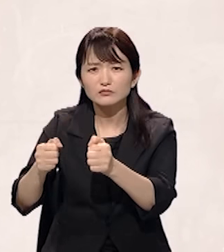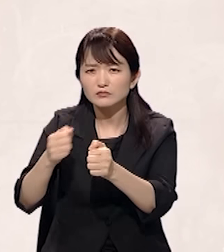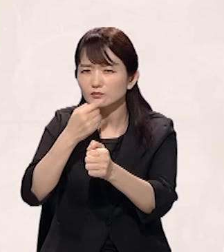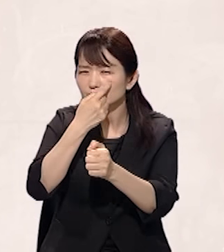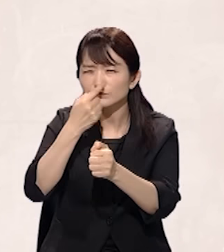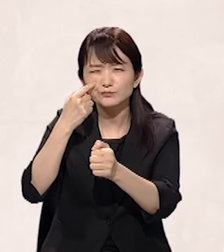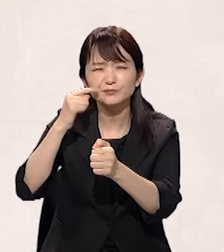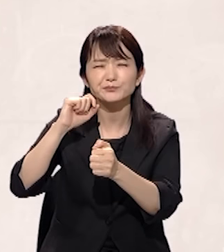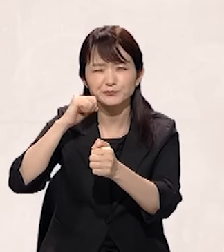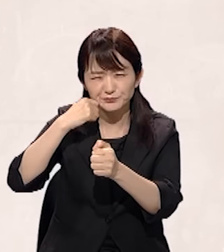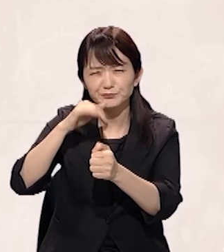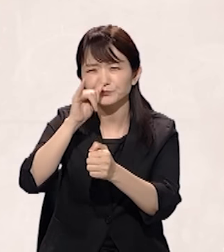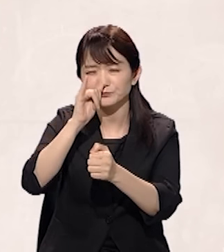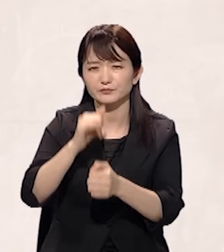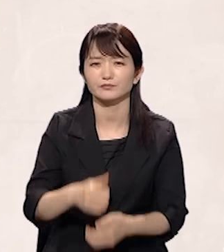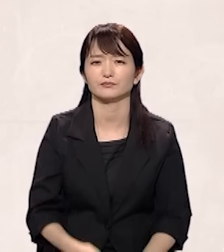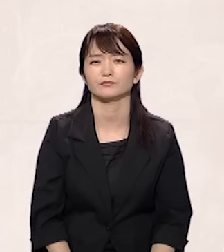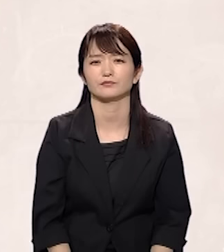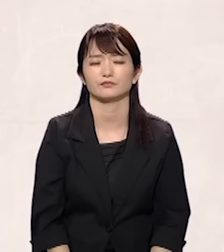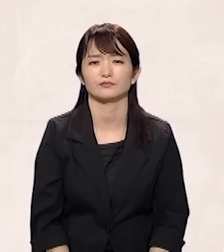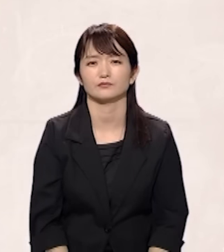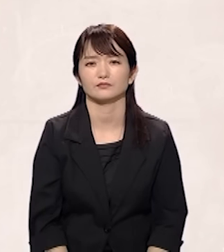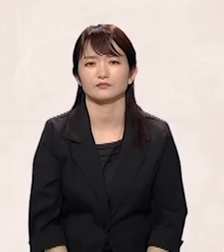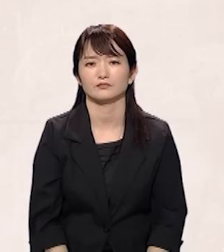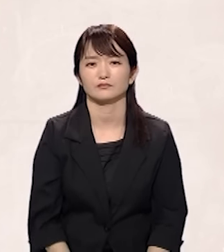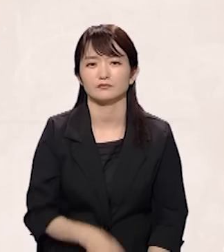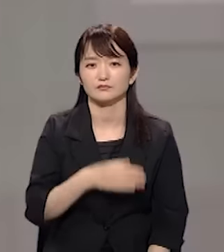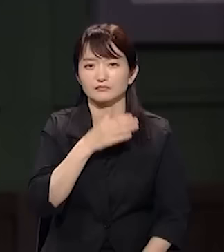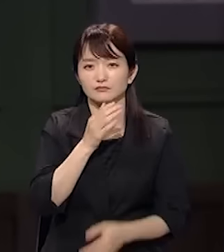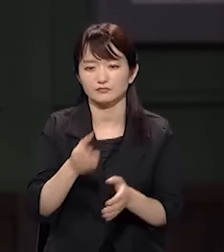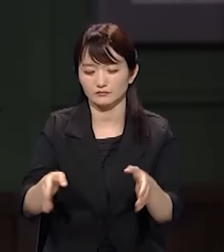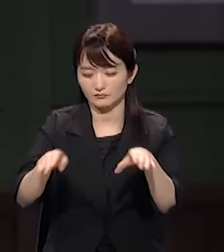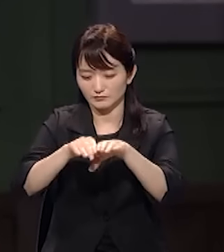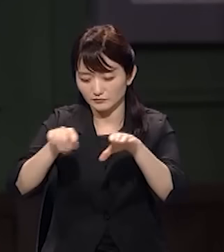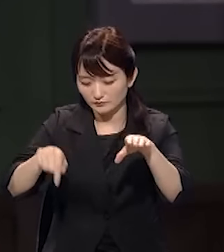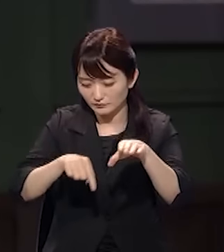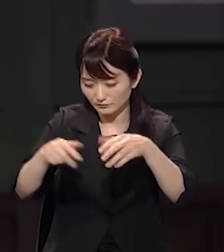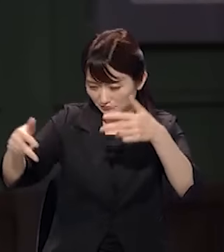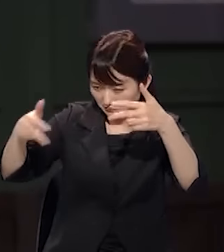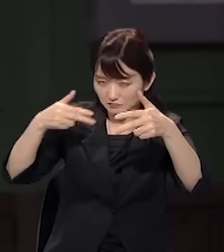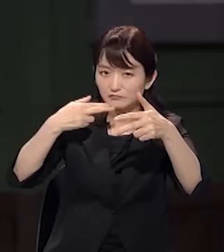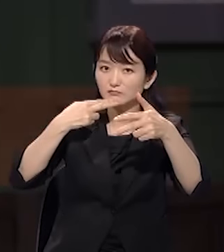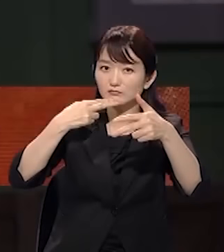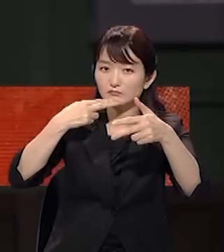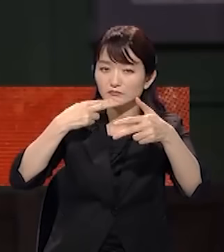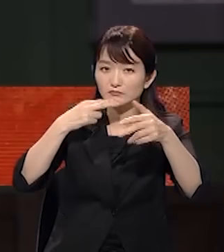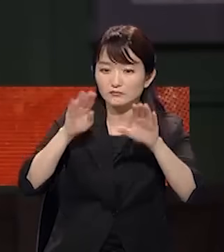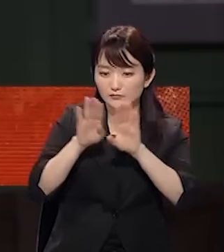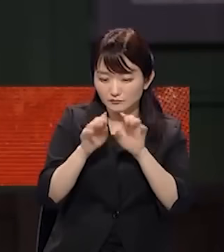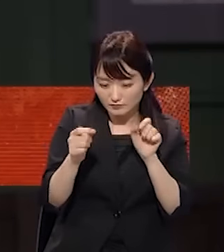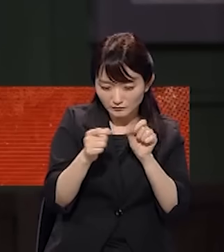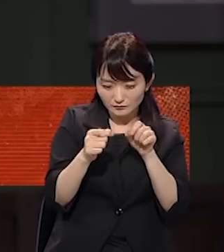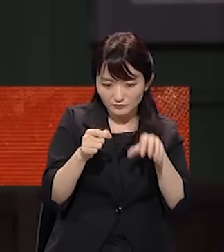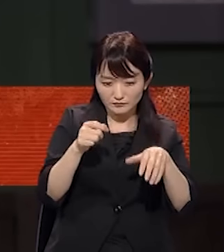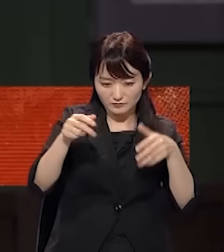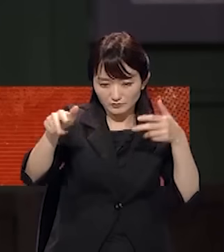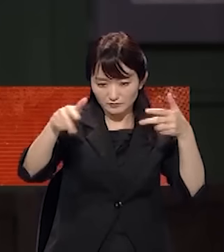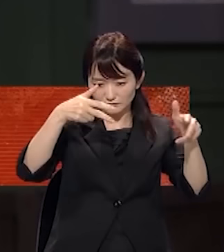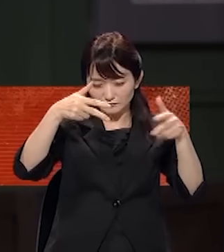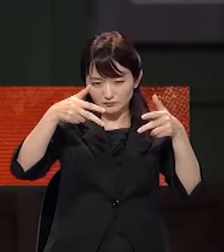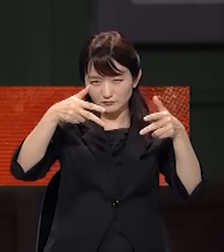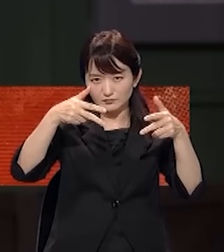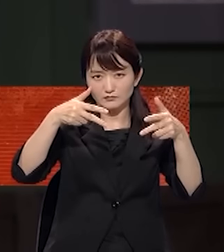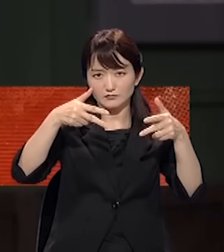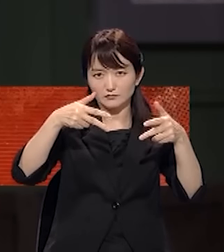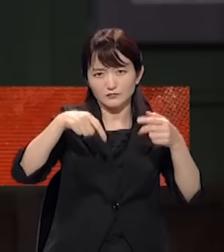확인하는데 어려움을 겪고 있는 걸로 알려졌습니다 경로당 내부에는 CCTV 없고요 입구 CCTV 또 작동하지 않는 걸로